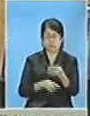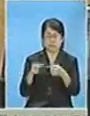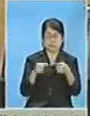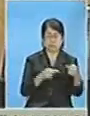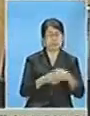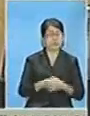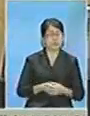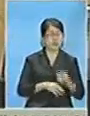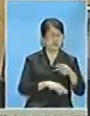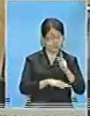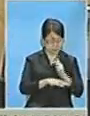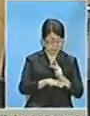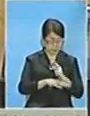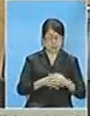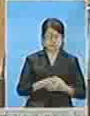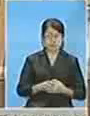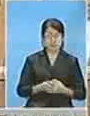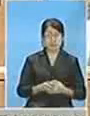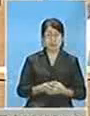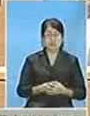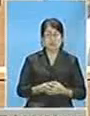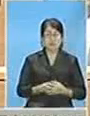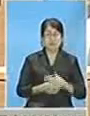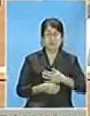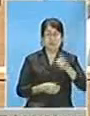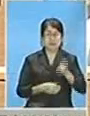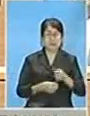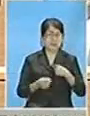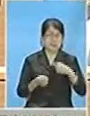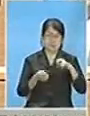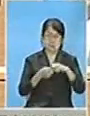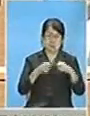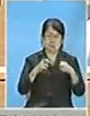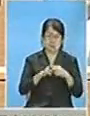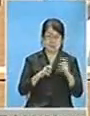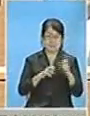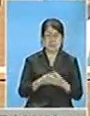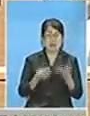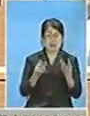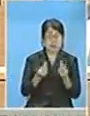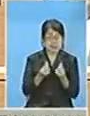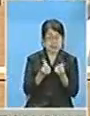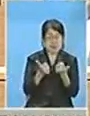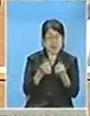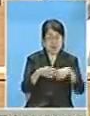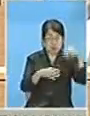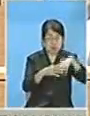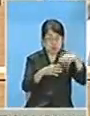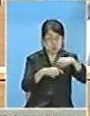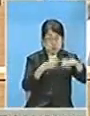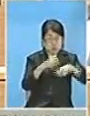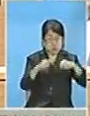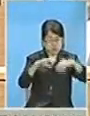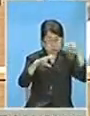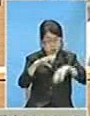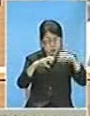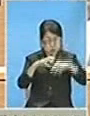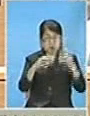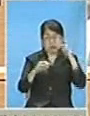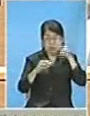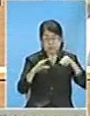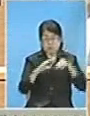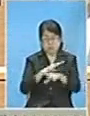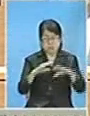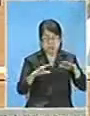ท่านประธานครับความจริงก็ไม่น่าที่จะมีเรื่องเหตุการณ์เรื่องทรายอยู่ในท่อระบายน้ำถ้าเป็นช่วงเหตุการณ์ปกติ